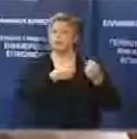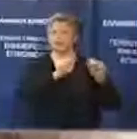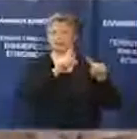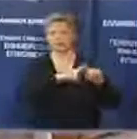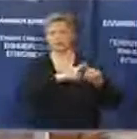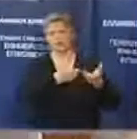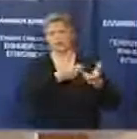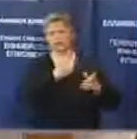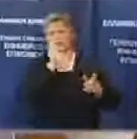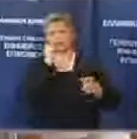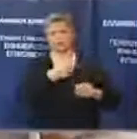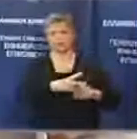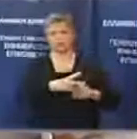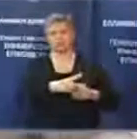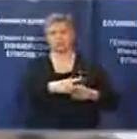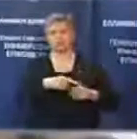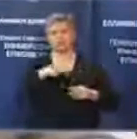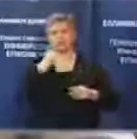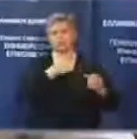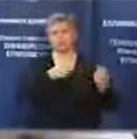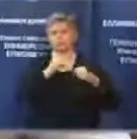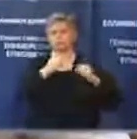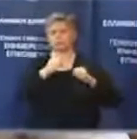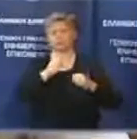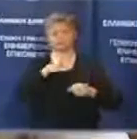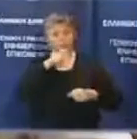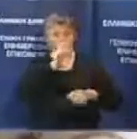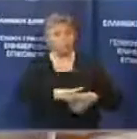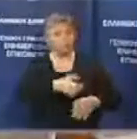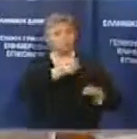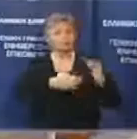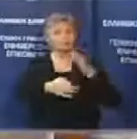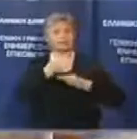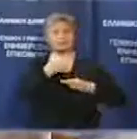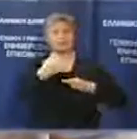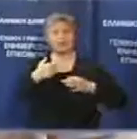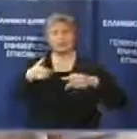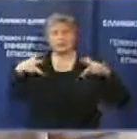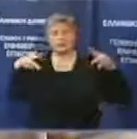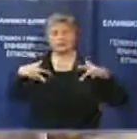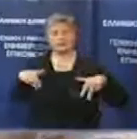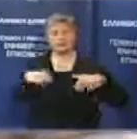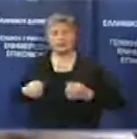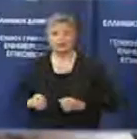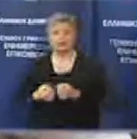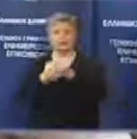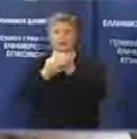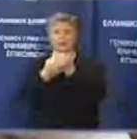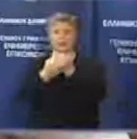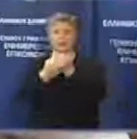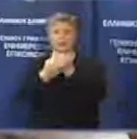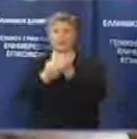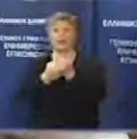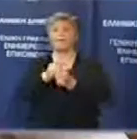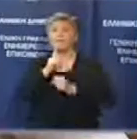αυτό που είπε σήμερα, ότι μπορεί να δει να υπάρχει ψήφος εμπιστοσύνης προς την κυβέρνηση, αλλά αν έχουμε νέα εξέλιξη